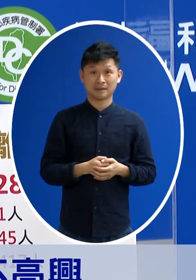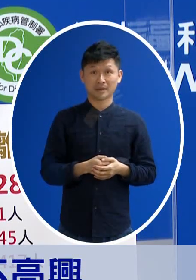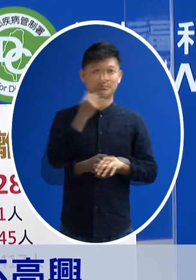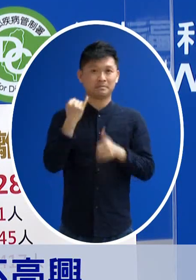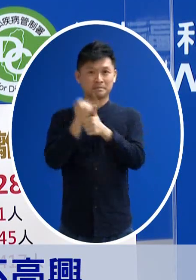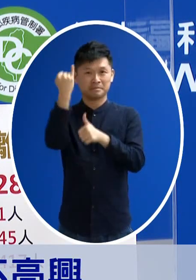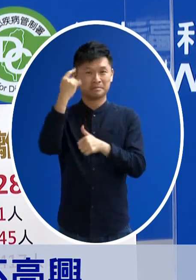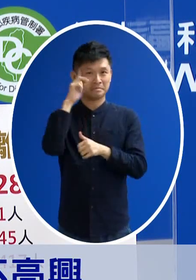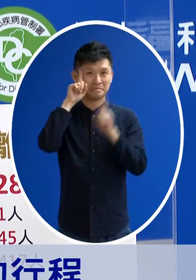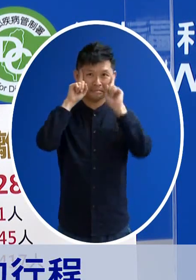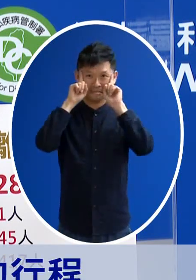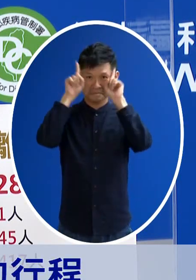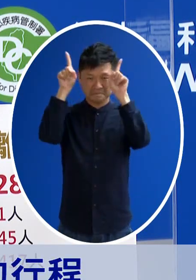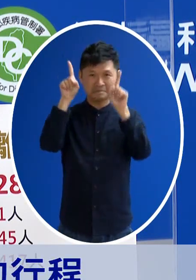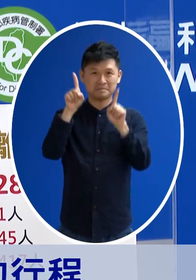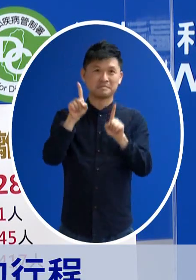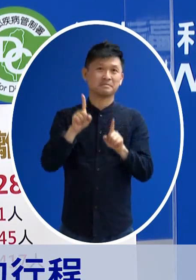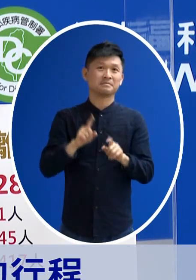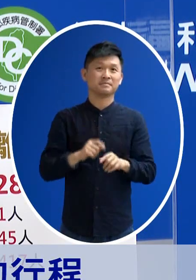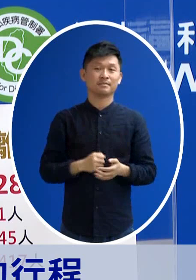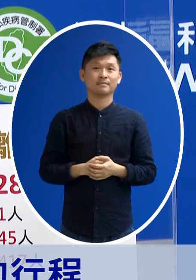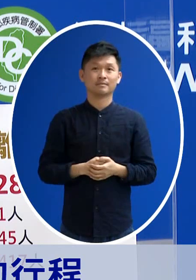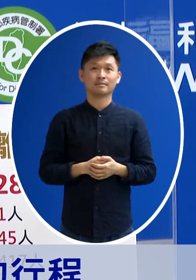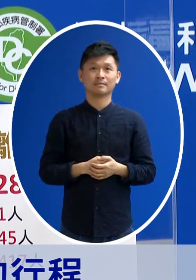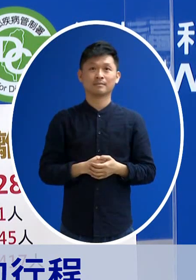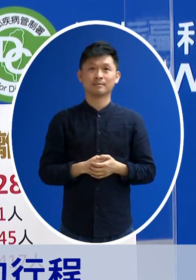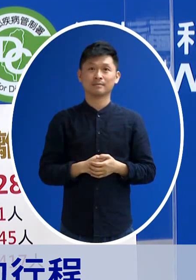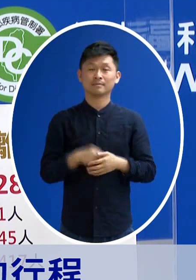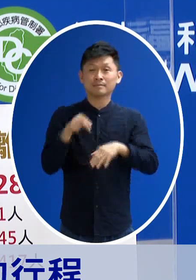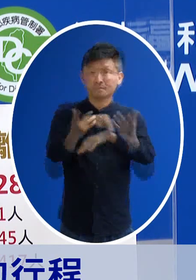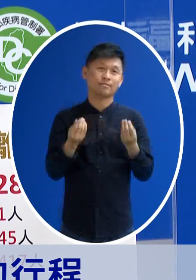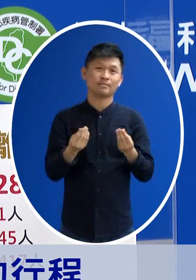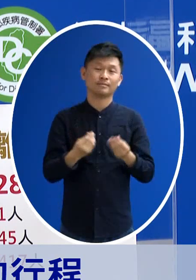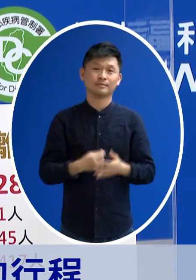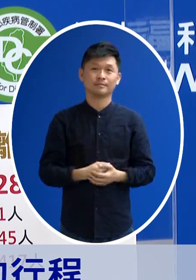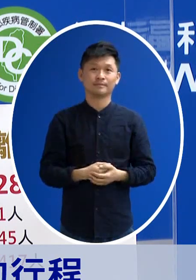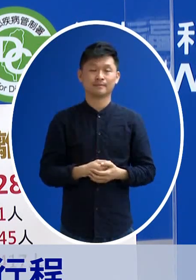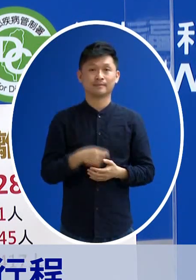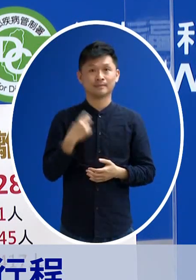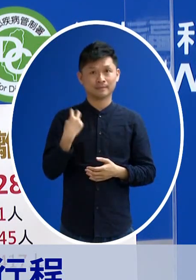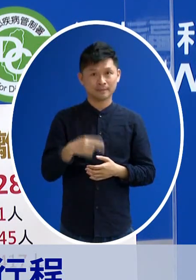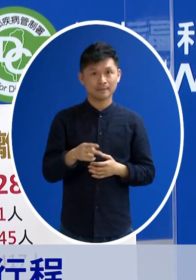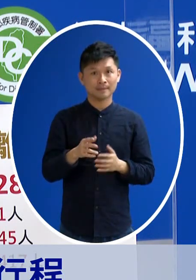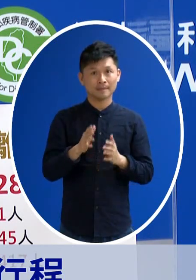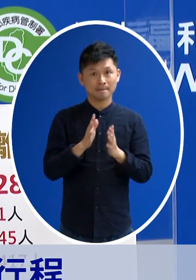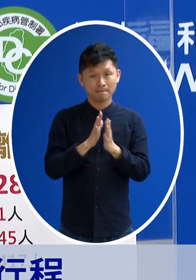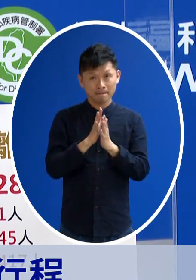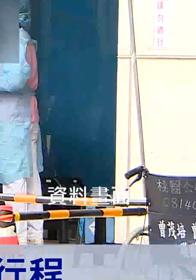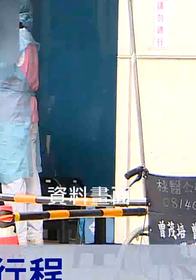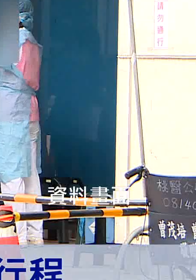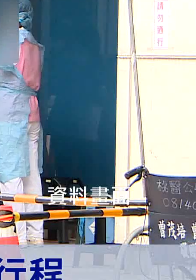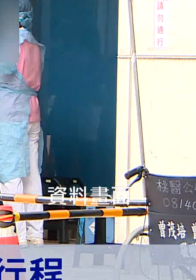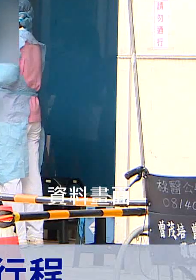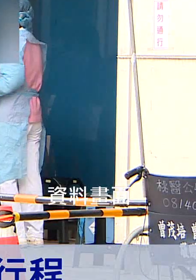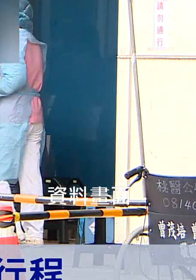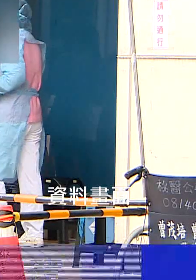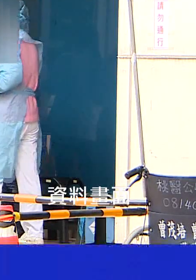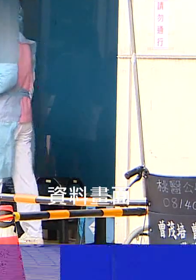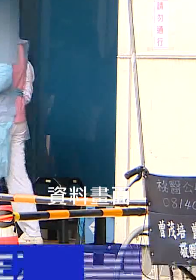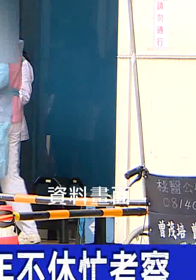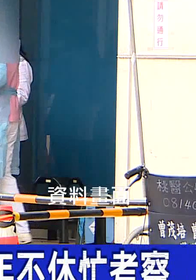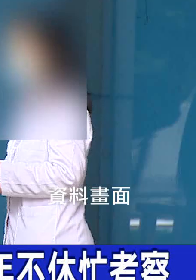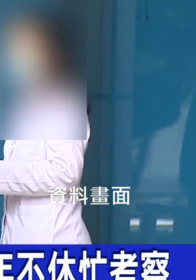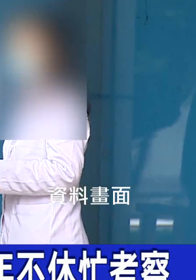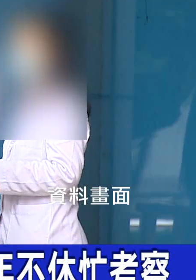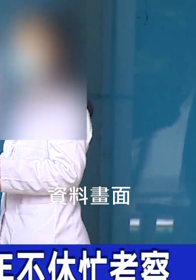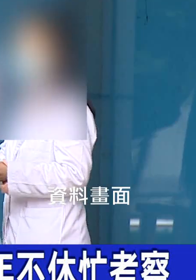会不高兴。没有安排去。什么旅游的行程，可能会排几个考察的行程， 考察预计前往医